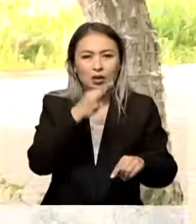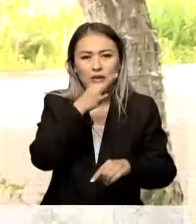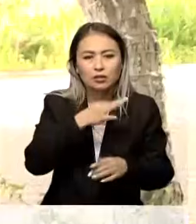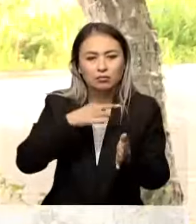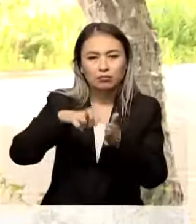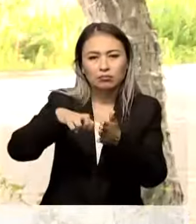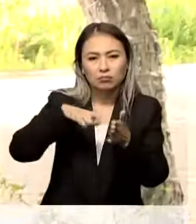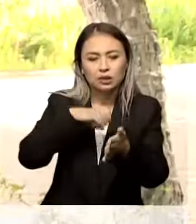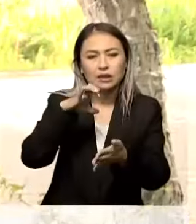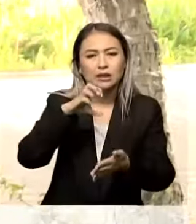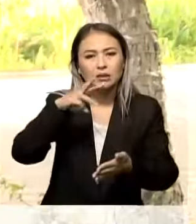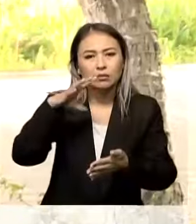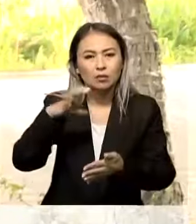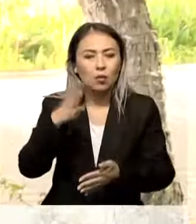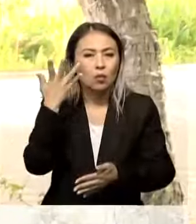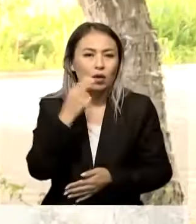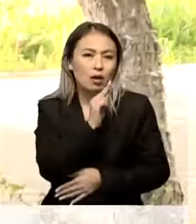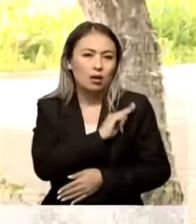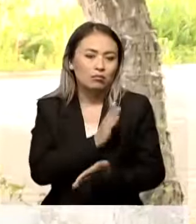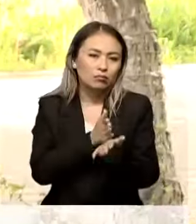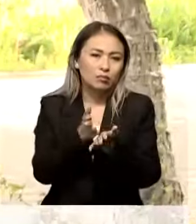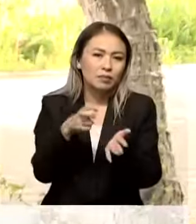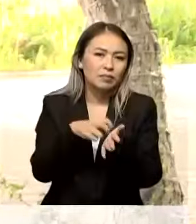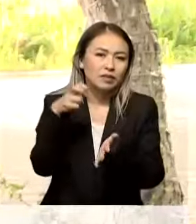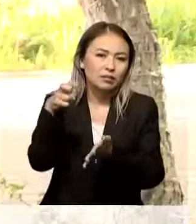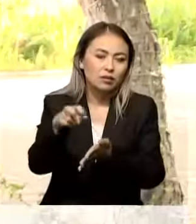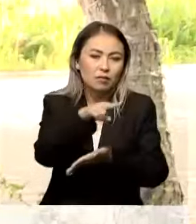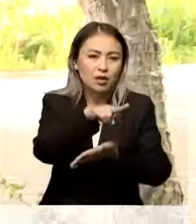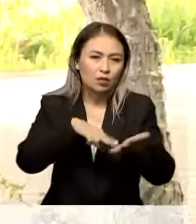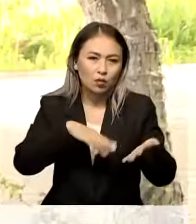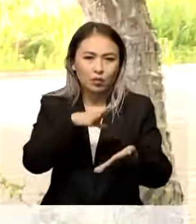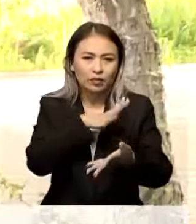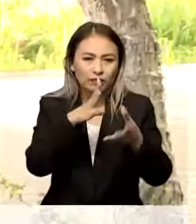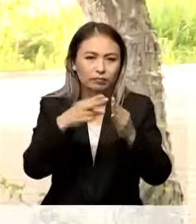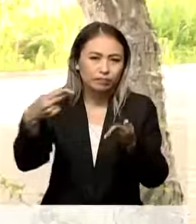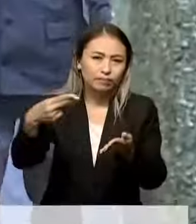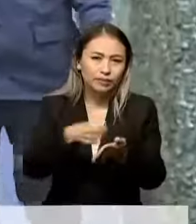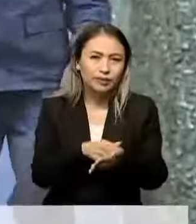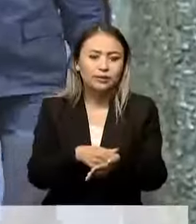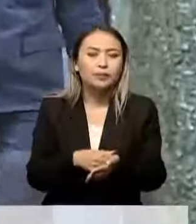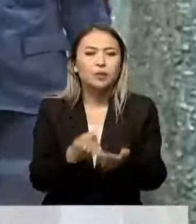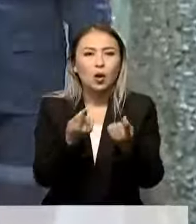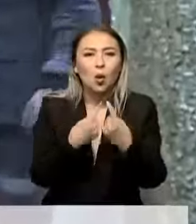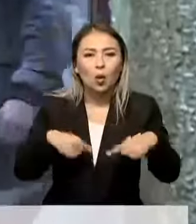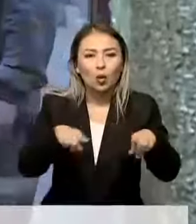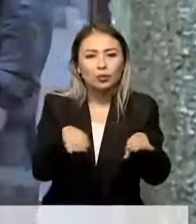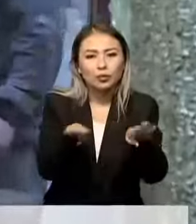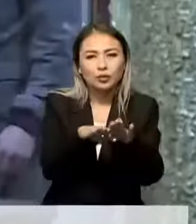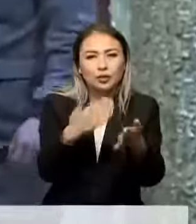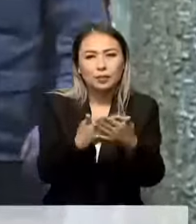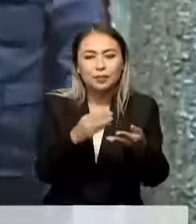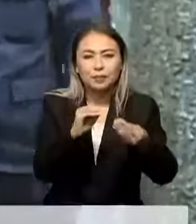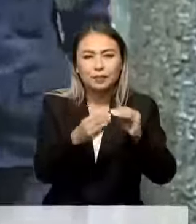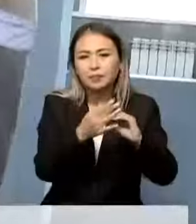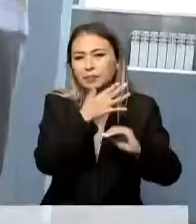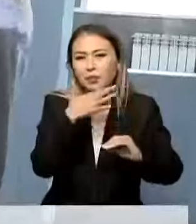SMS хабарлама алдық. Кейін жұмыс істеген орныма хаттама жіберілді. Маған алашақ ақшамды толық өтеп берді. Қоғамда осындай мысал етер жайттар